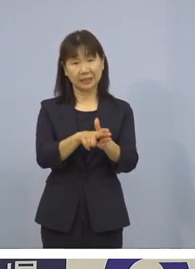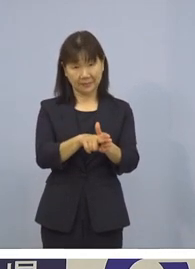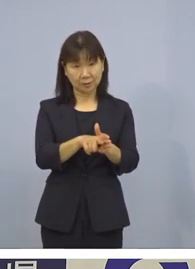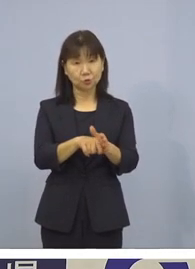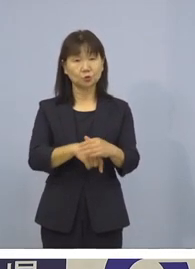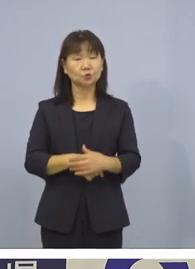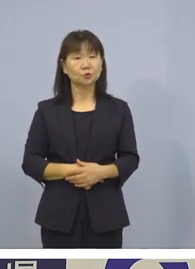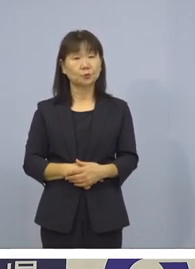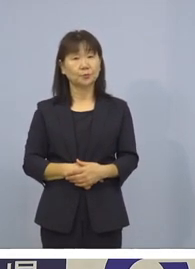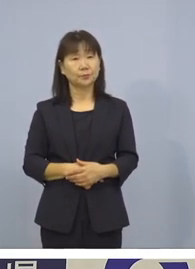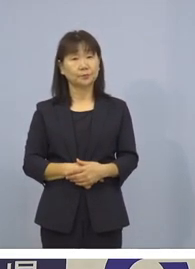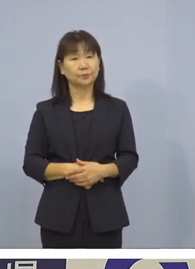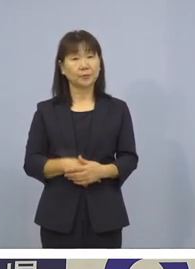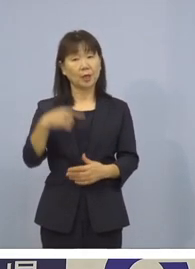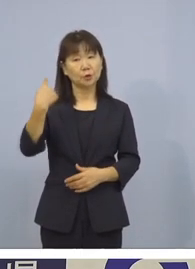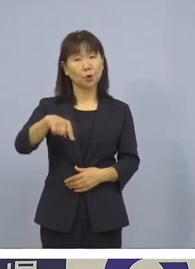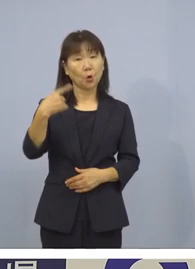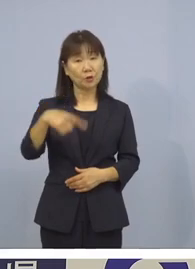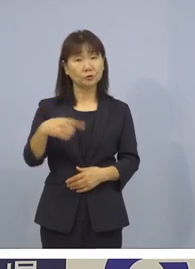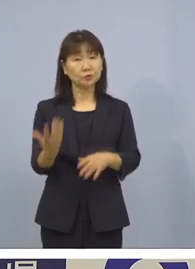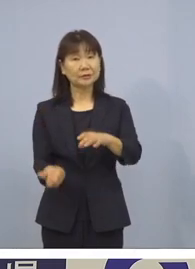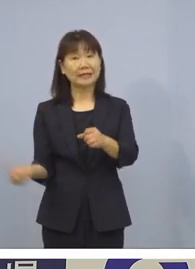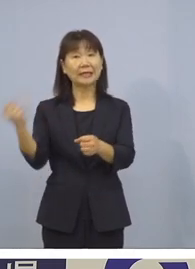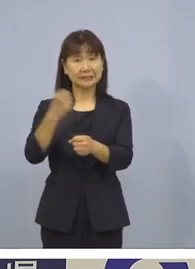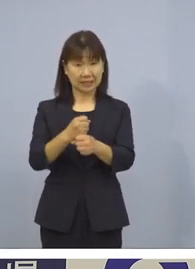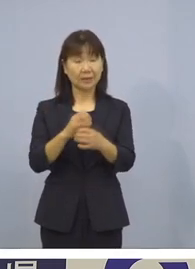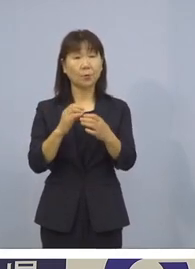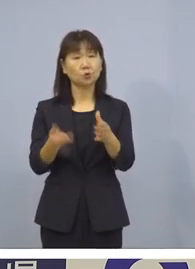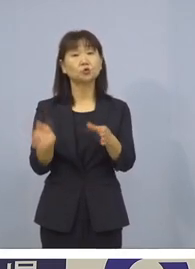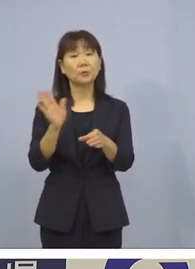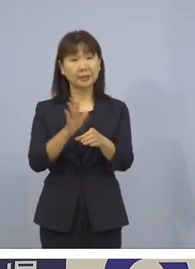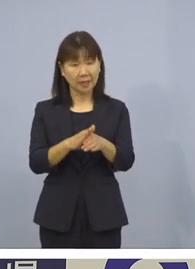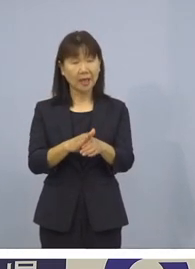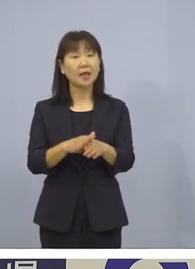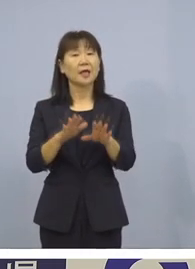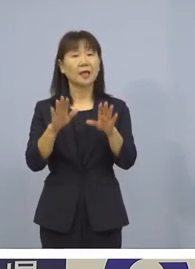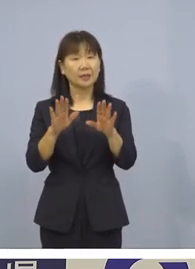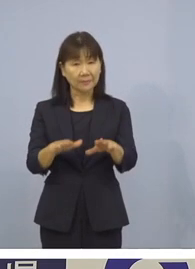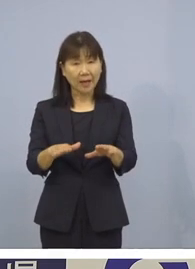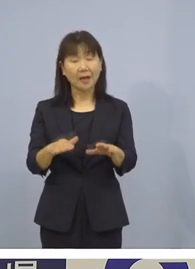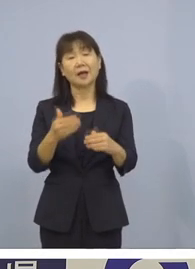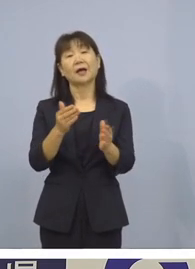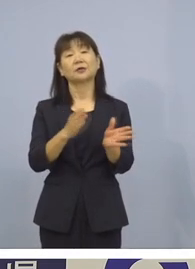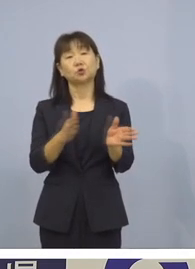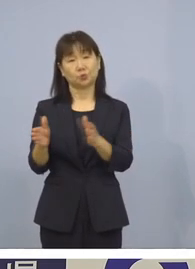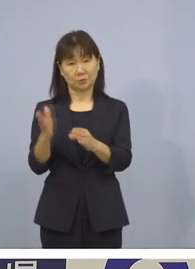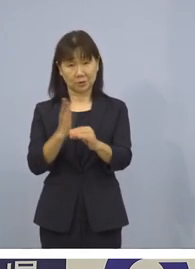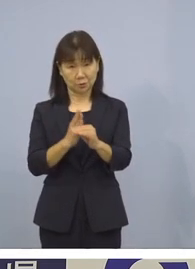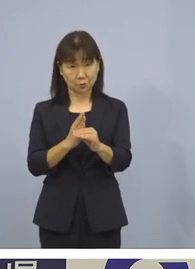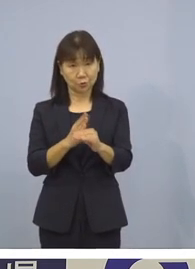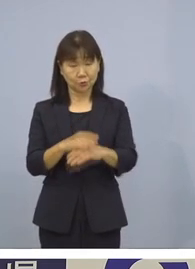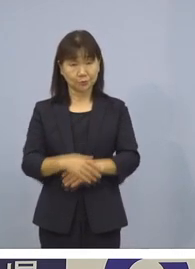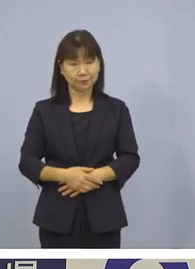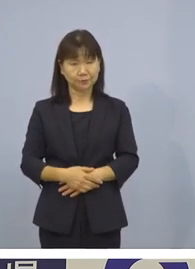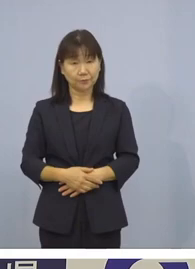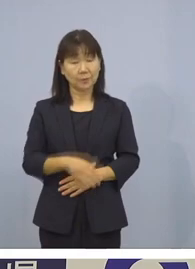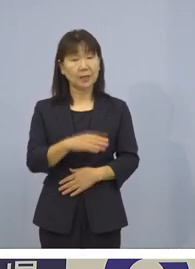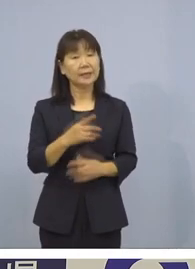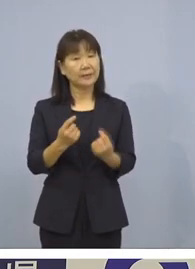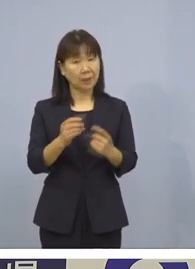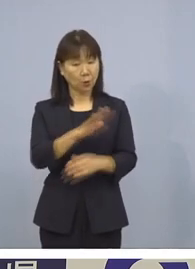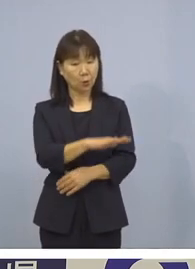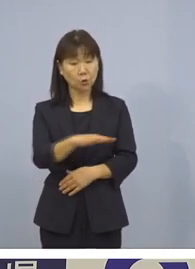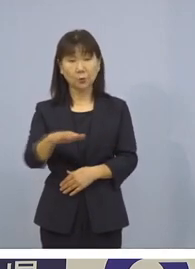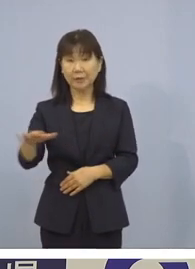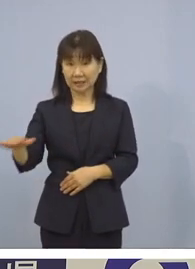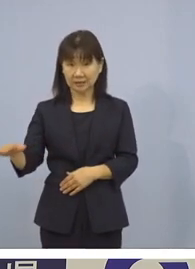ね、またあの教育再生も含めて今教育大綱の準備をしておりますけれども、やはり子どもたちの